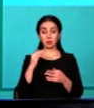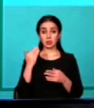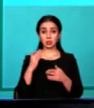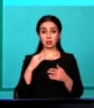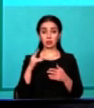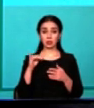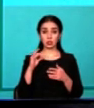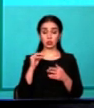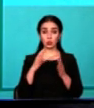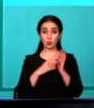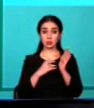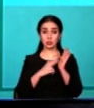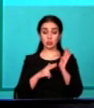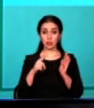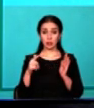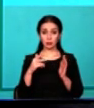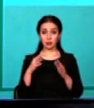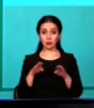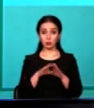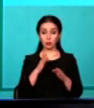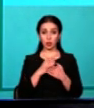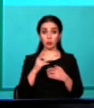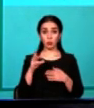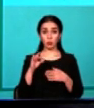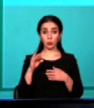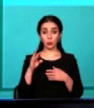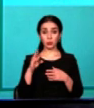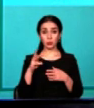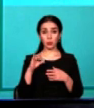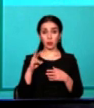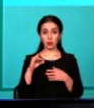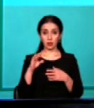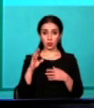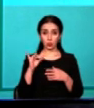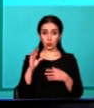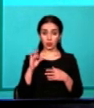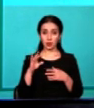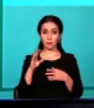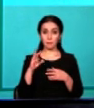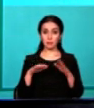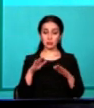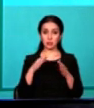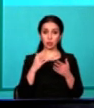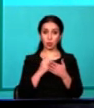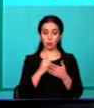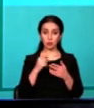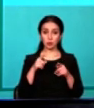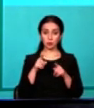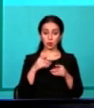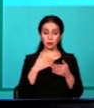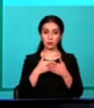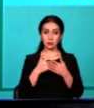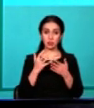darajasi 980 gramga teng bo'lsa, polimerning molekulyar massasini toping. Hozir yechgan masallarimizga o'xshab bu